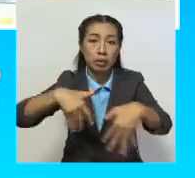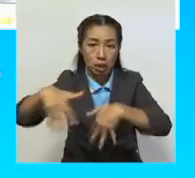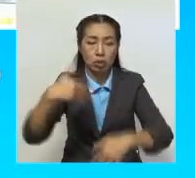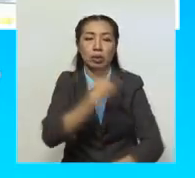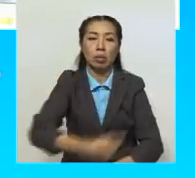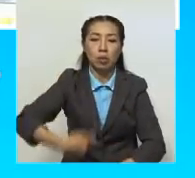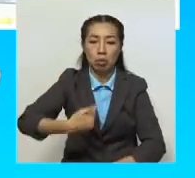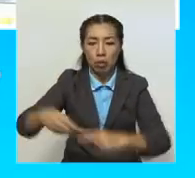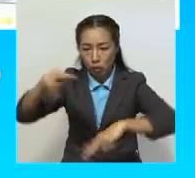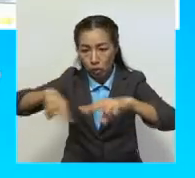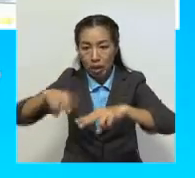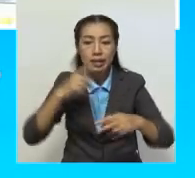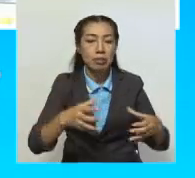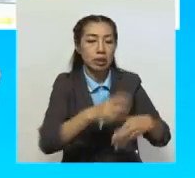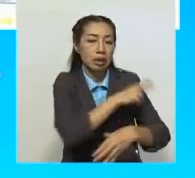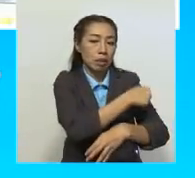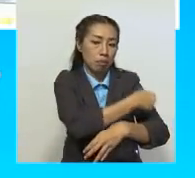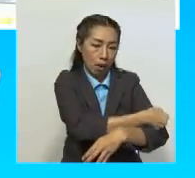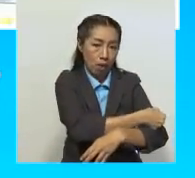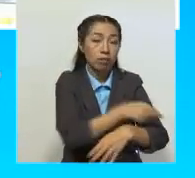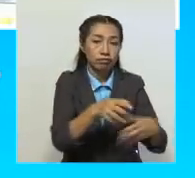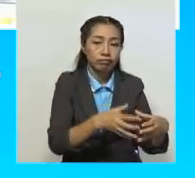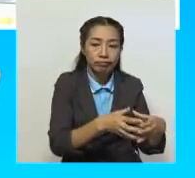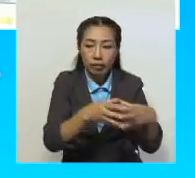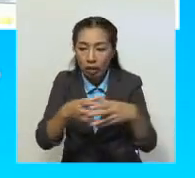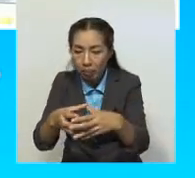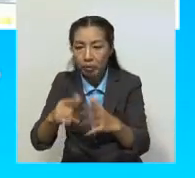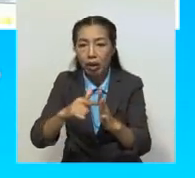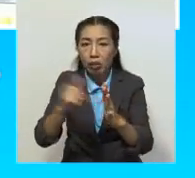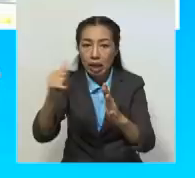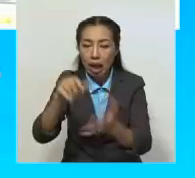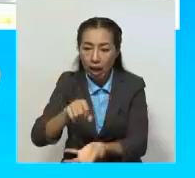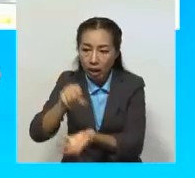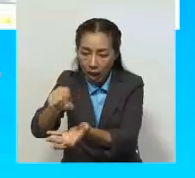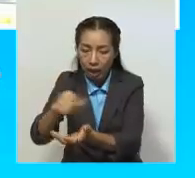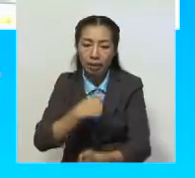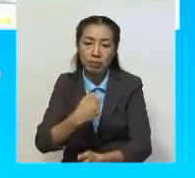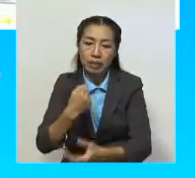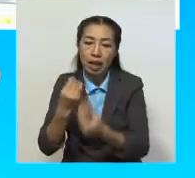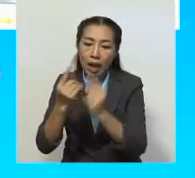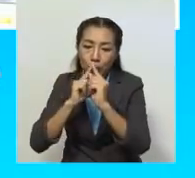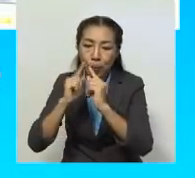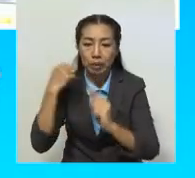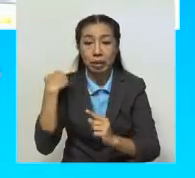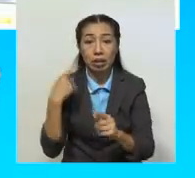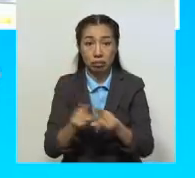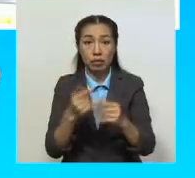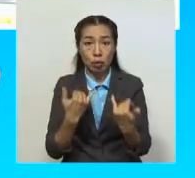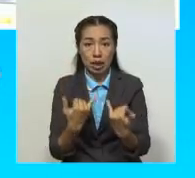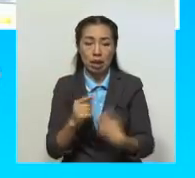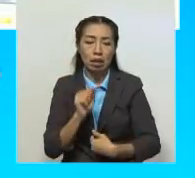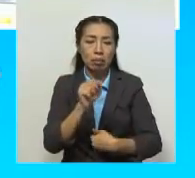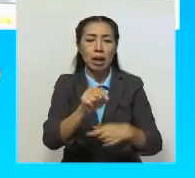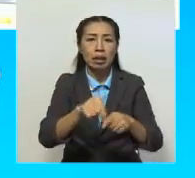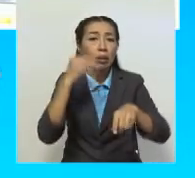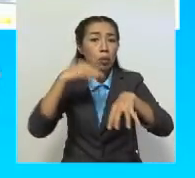ขภาพก็จะมีทีมหมอทีมอะไรนำยุกยานะฮะเอาไปมอบให้แล้วก็ให้กำลังใจนะฮะอย่างวันนี้ก็มาที่หาดแพงก็ได้มา